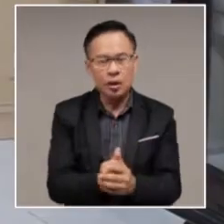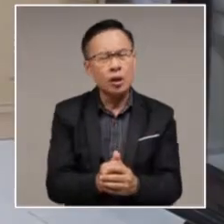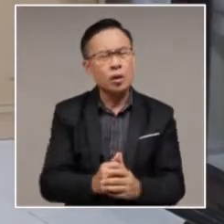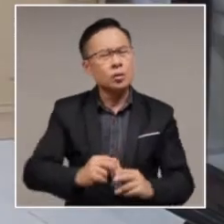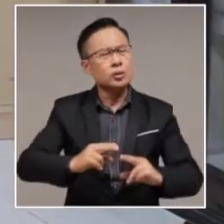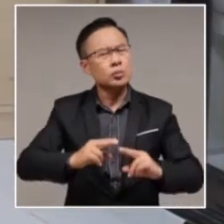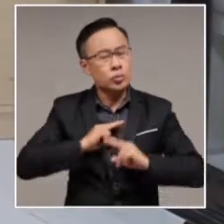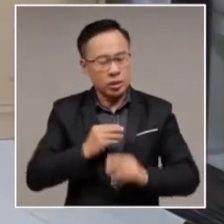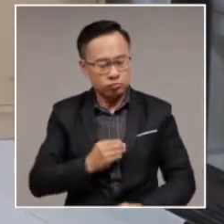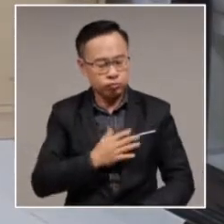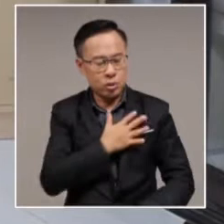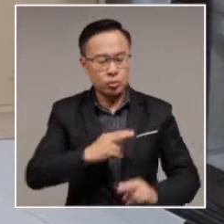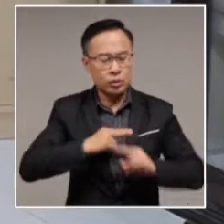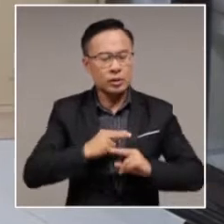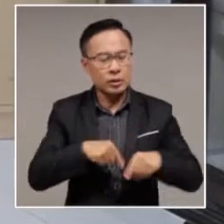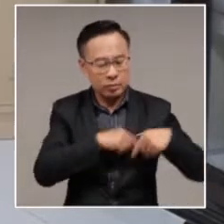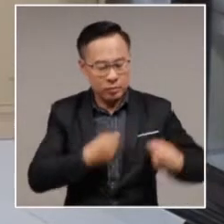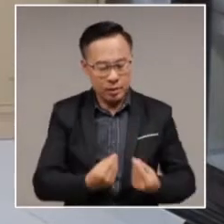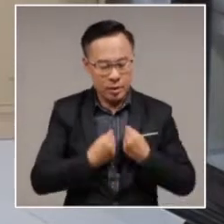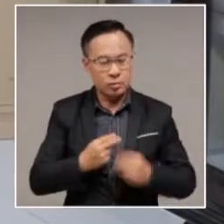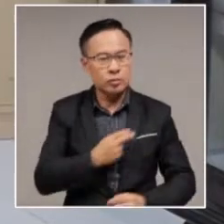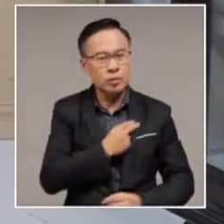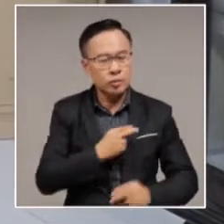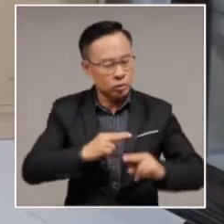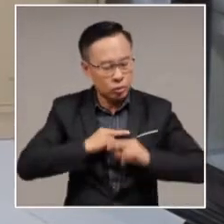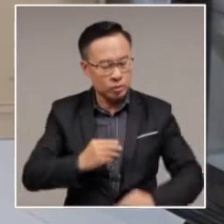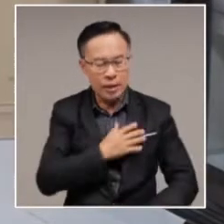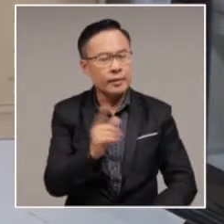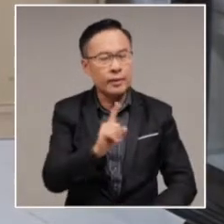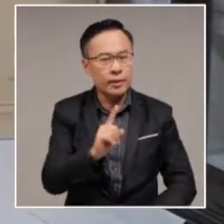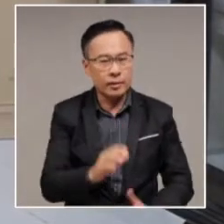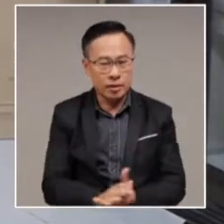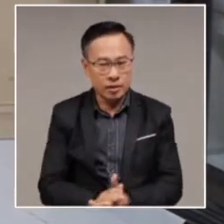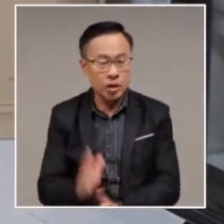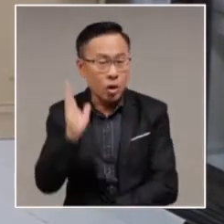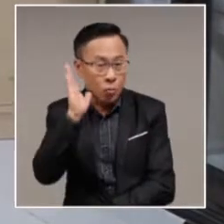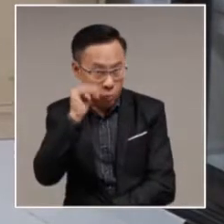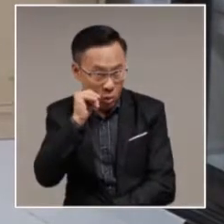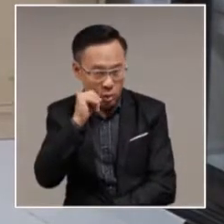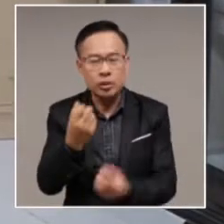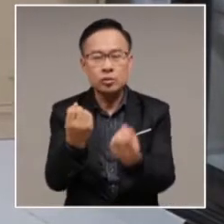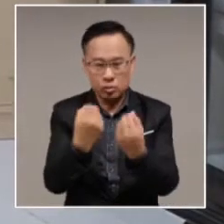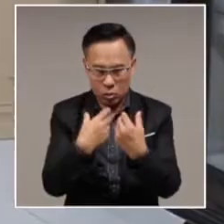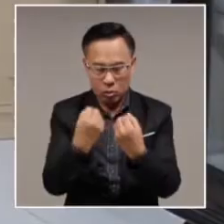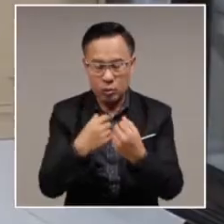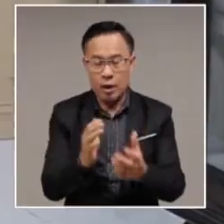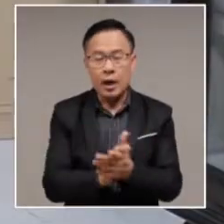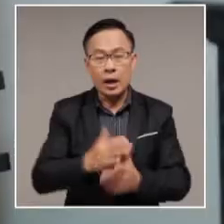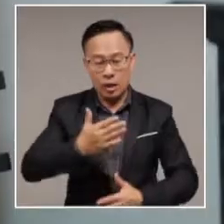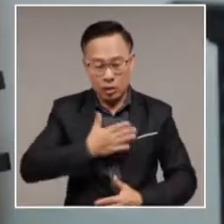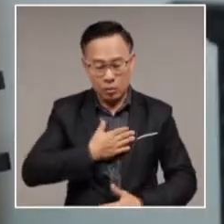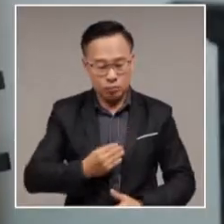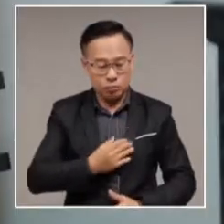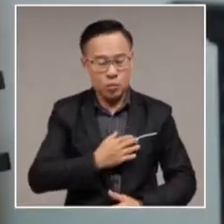ำลังใจให้ตัวเองยังไงอะคะ น่าจะเป็นจากป้าจะบอกให้ป ภูมิใจในตัวเราเองถึงแม้ว่าหนู